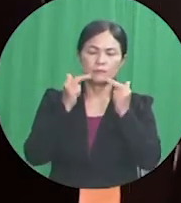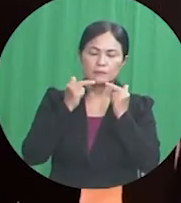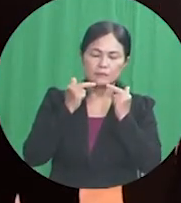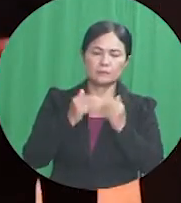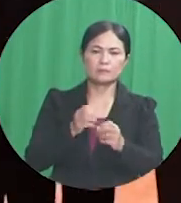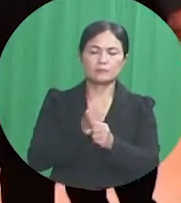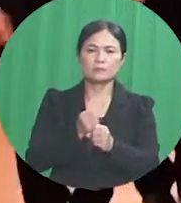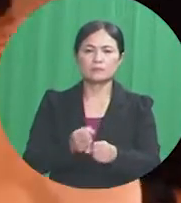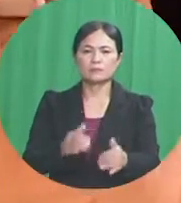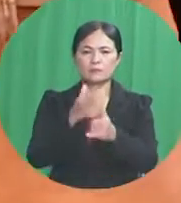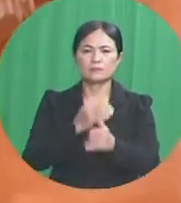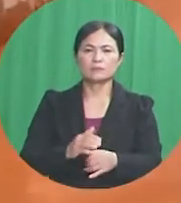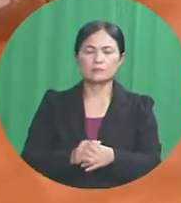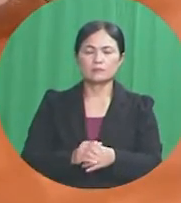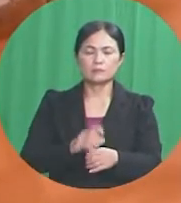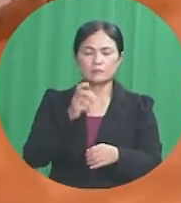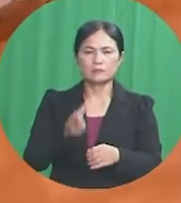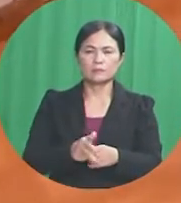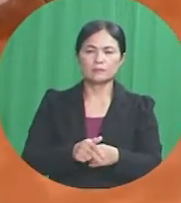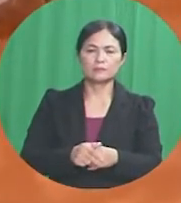នៃការធ្វើឃាតឯកឧត្តមអាបេសិនស៊ូ